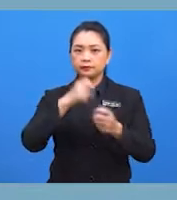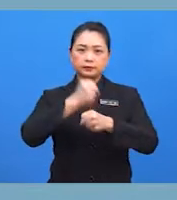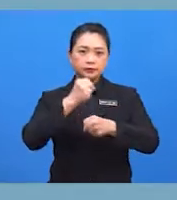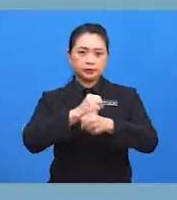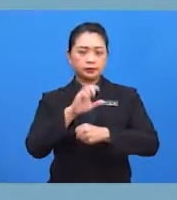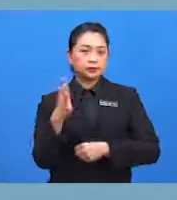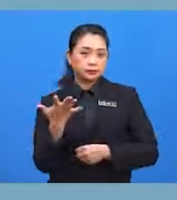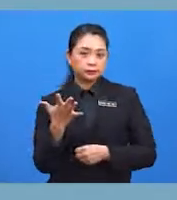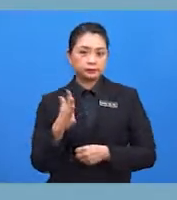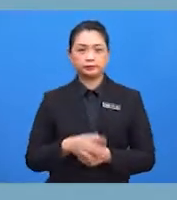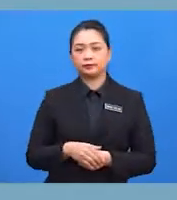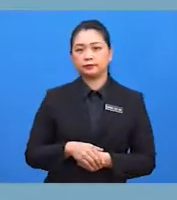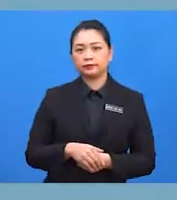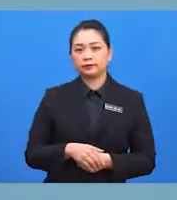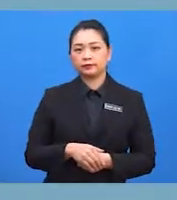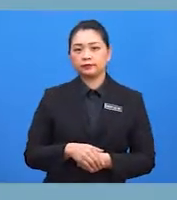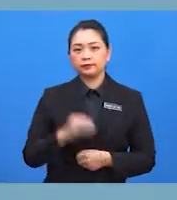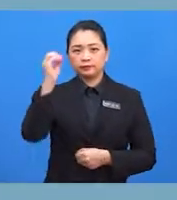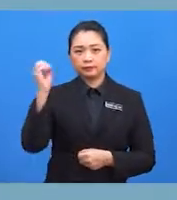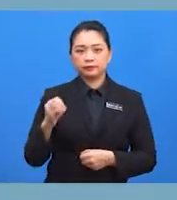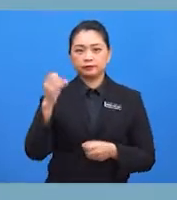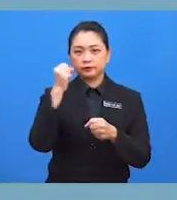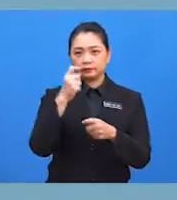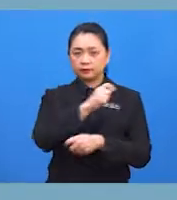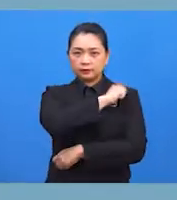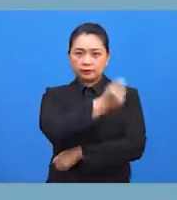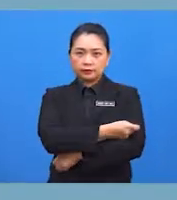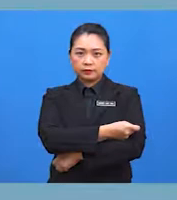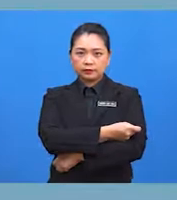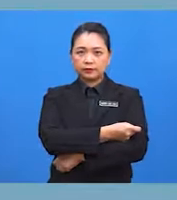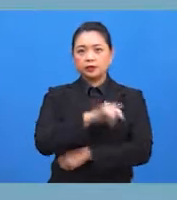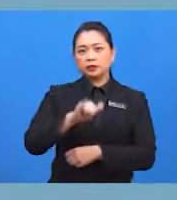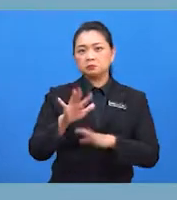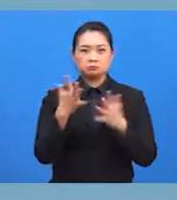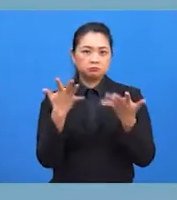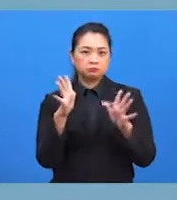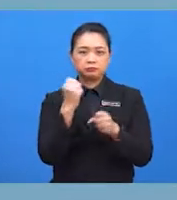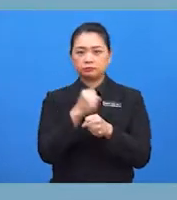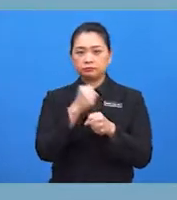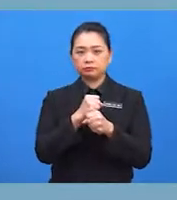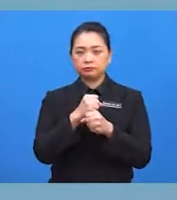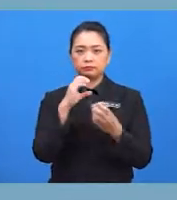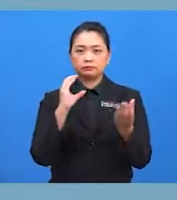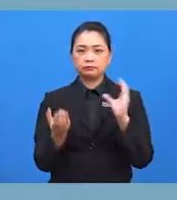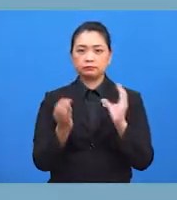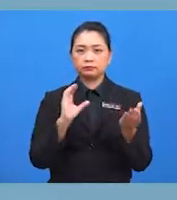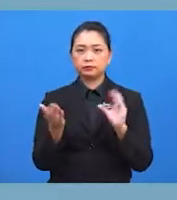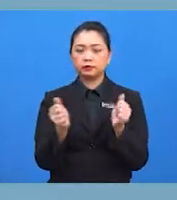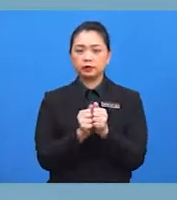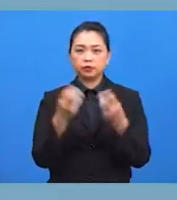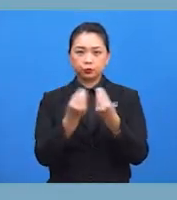katakan peratus jumlah tenaga buruh yang tidak produktif, maksudnya yang tidak bekerja berbanding dengan jumlah tenaga